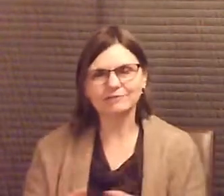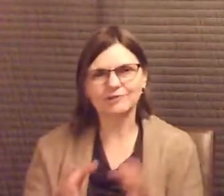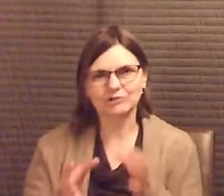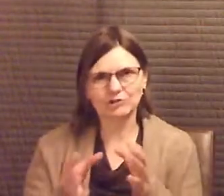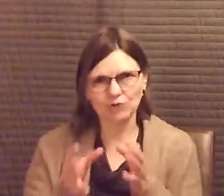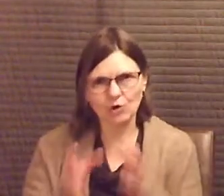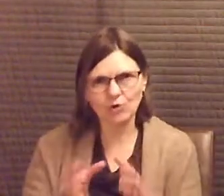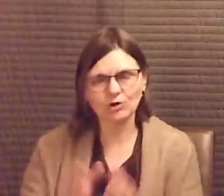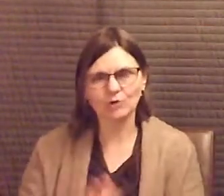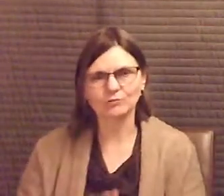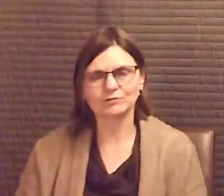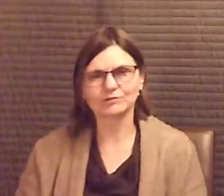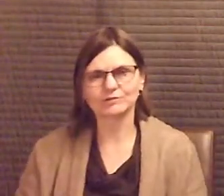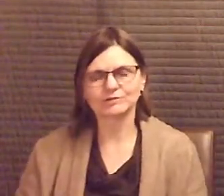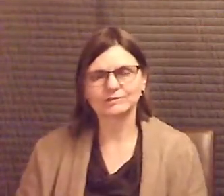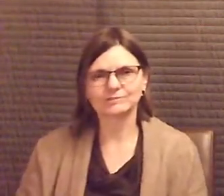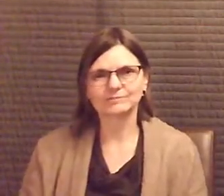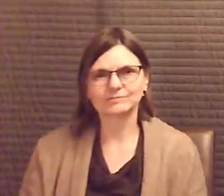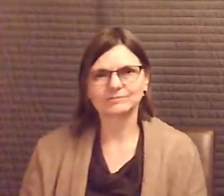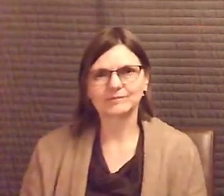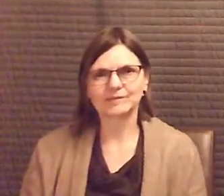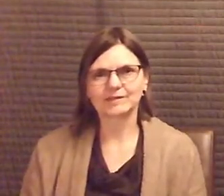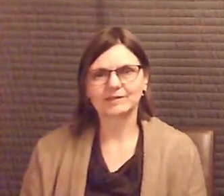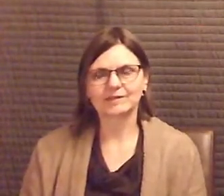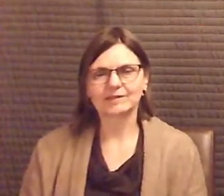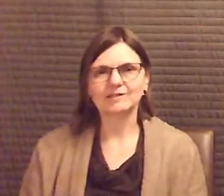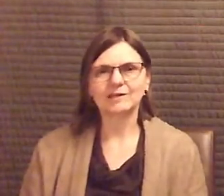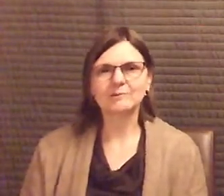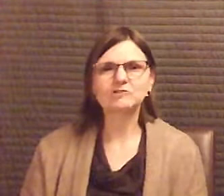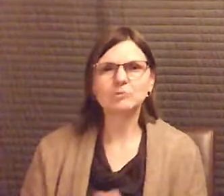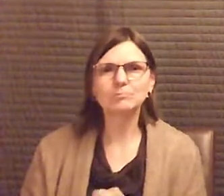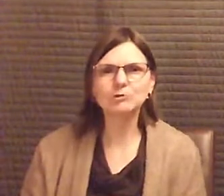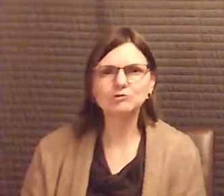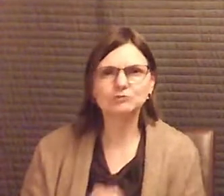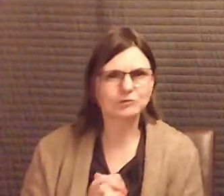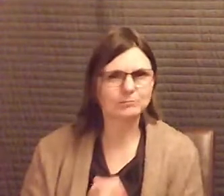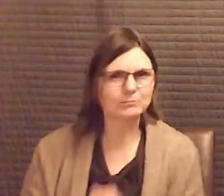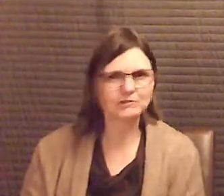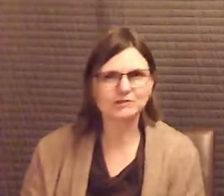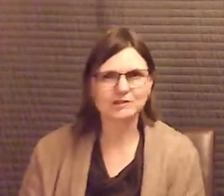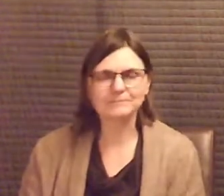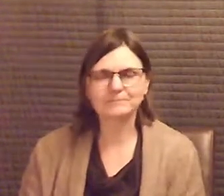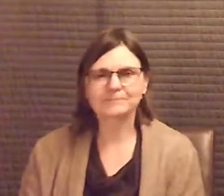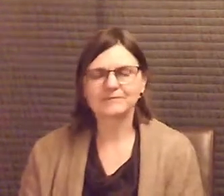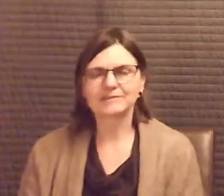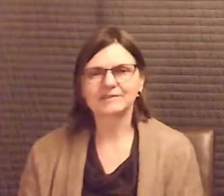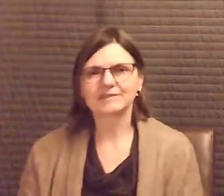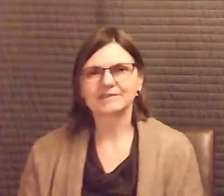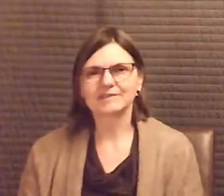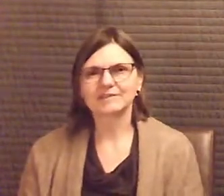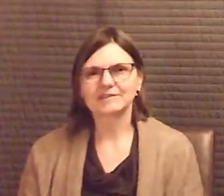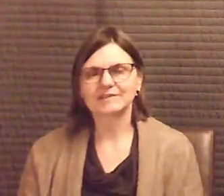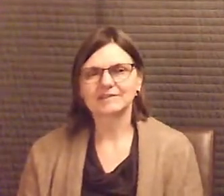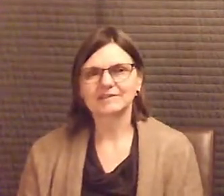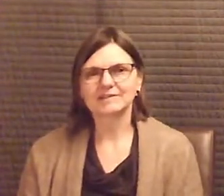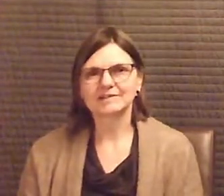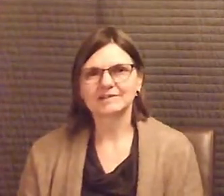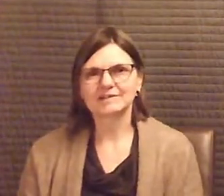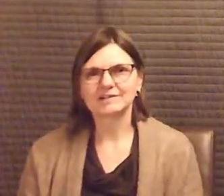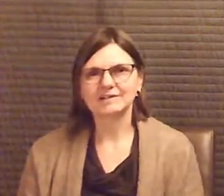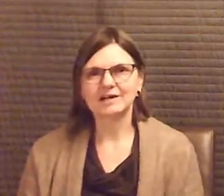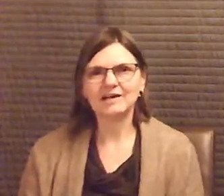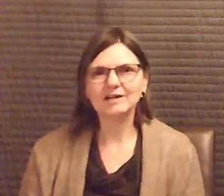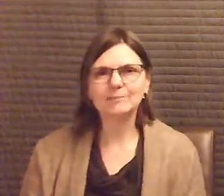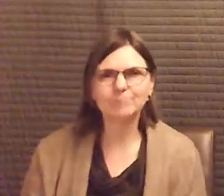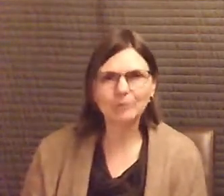van mijn tong geloofde charge maximale gemeente moet vermorzelde stroom wholesa